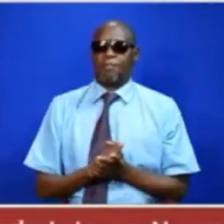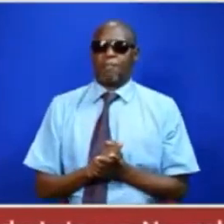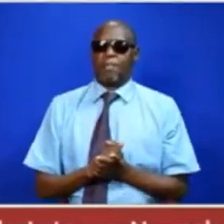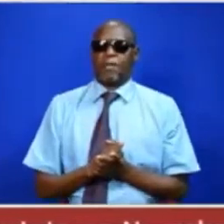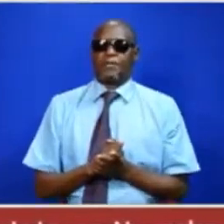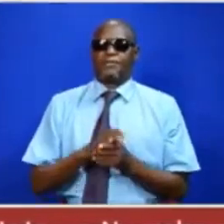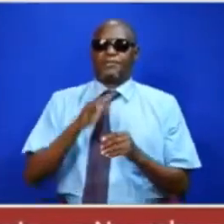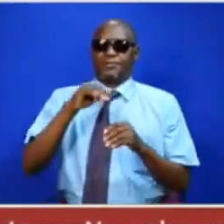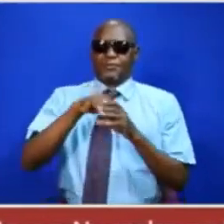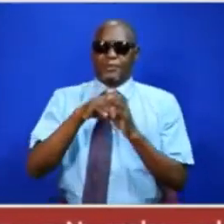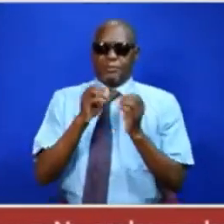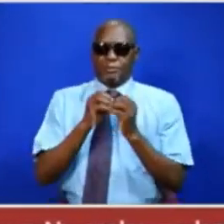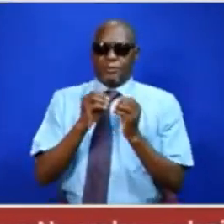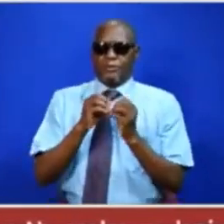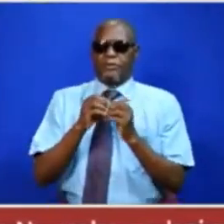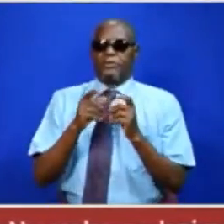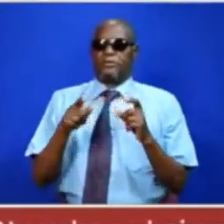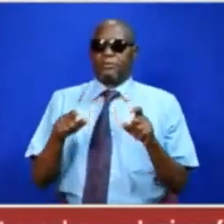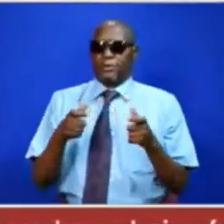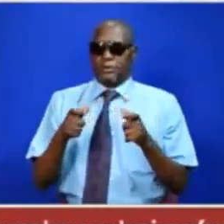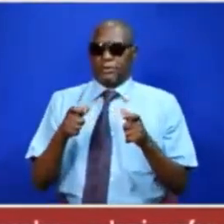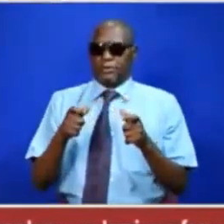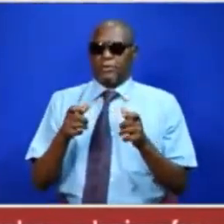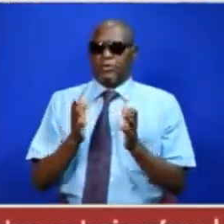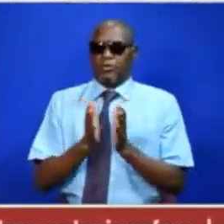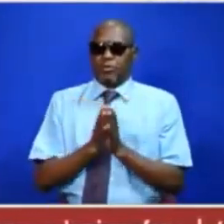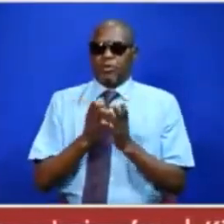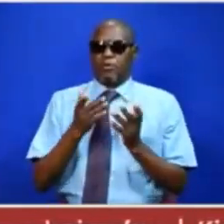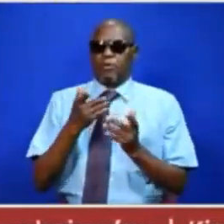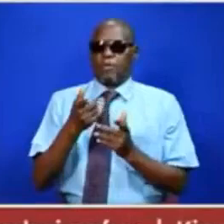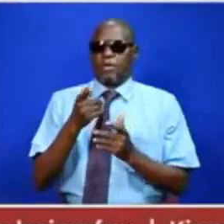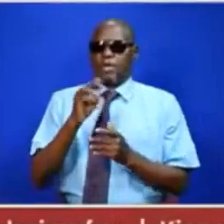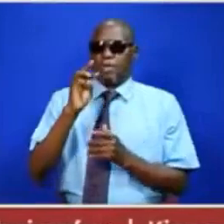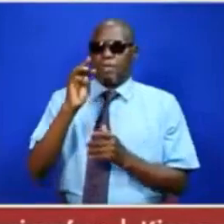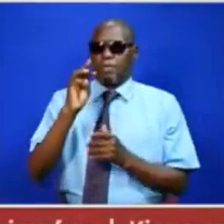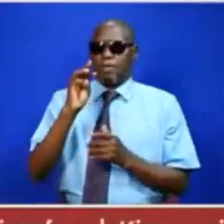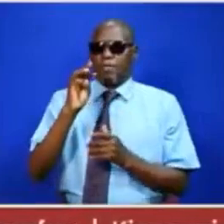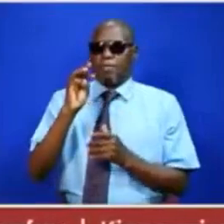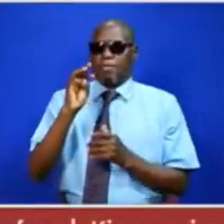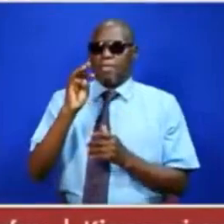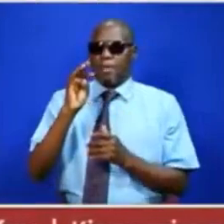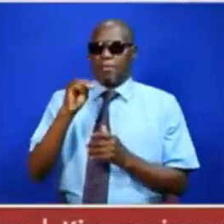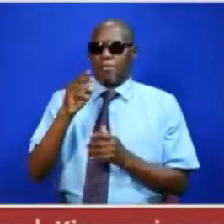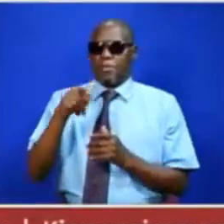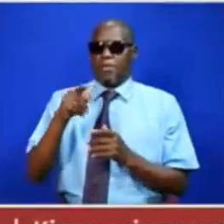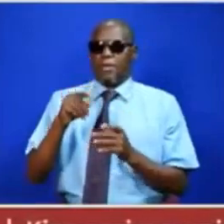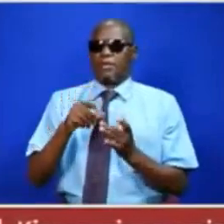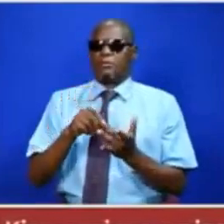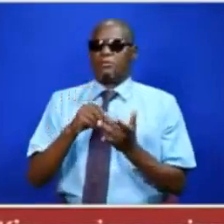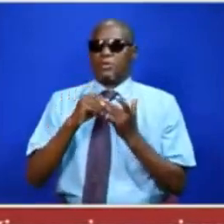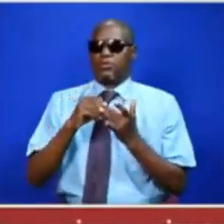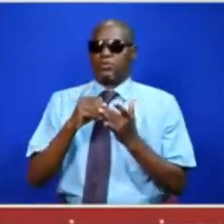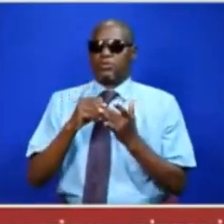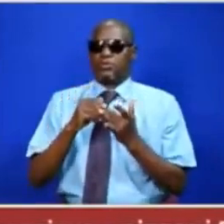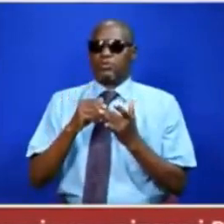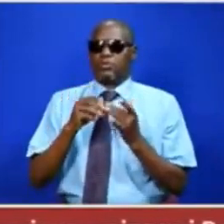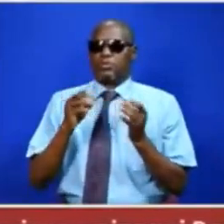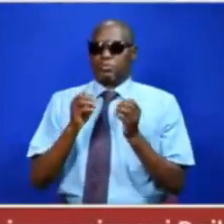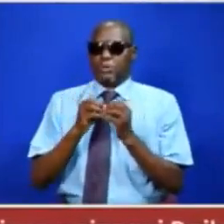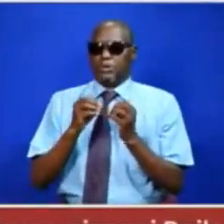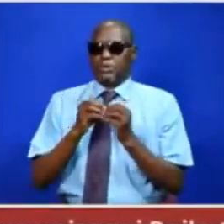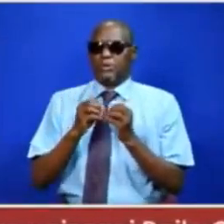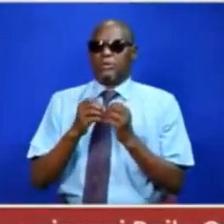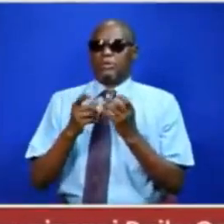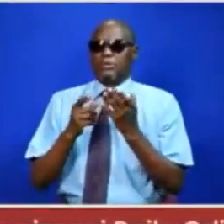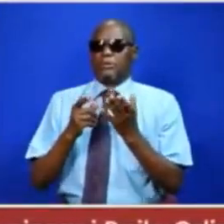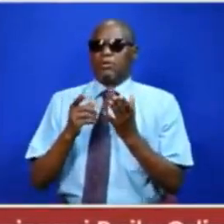Katika mkutano na waandishi wa habari uliohudhuriwa na mjumbe maalum wa Umoja wa Afrika, Rais mstaafu wa Nigeria